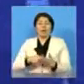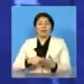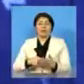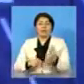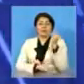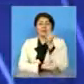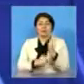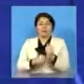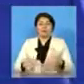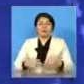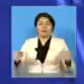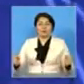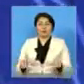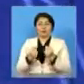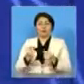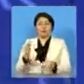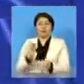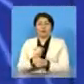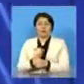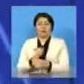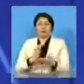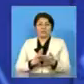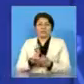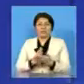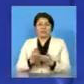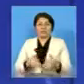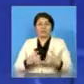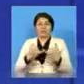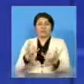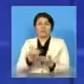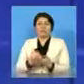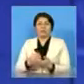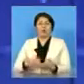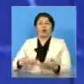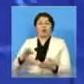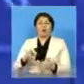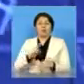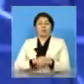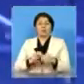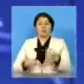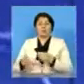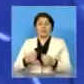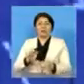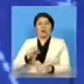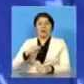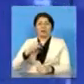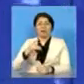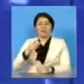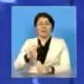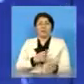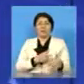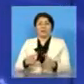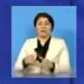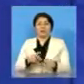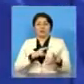бұл үлкен қолдау. Көлік ел игілігі үшін қызмет атқаратын болады. Облыстық полиция департаментінің бастығы Атығай Арыстанов дайындық жұмыстарын